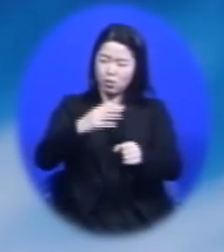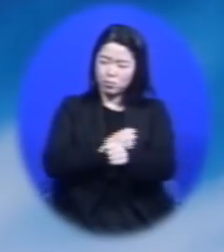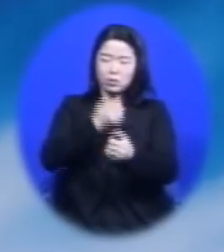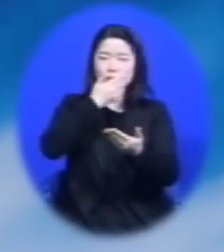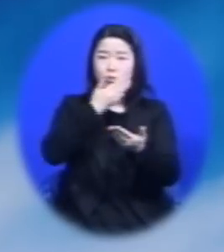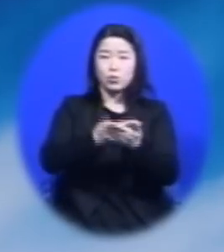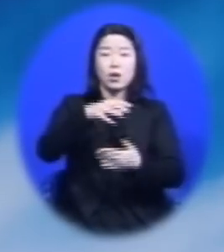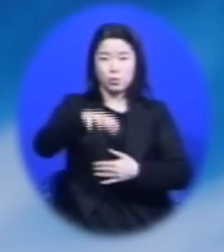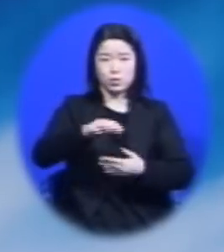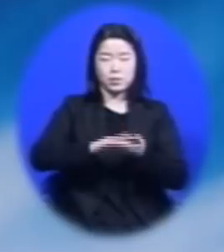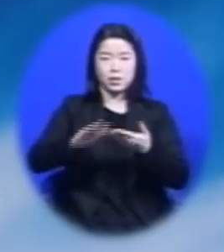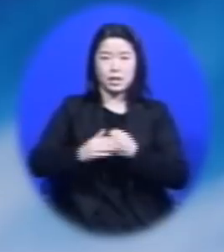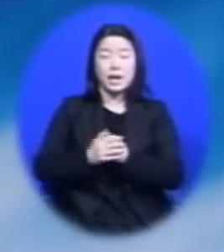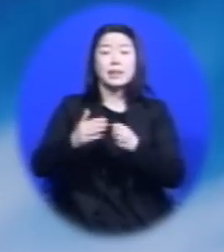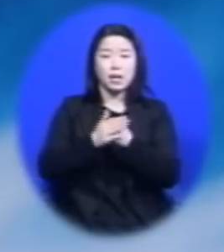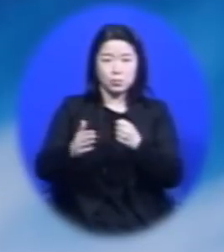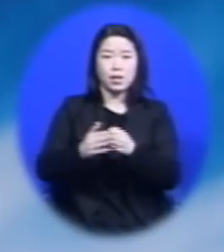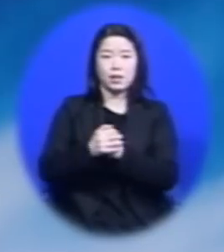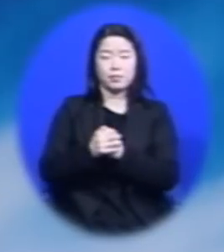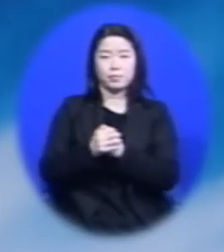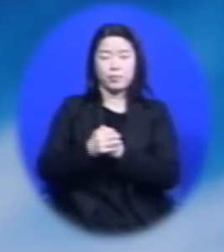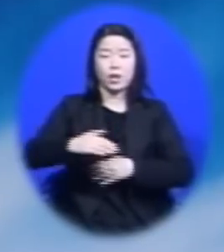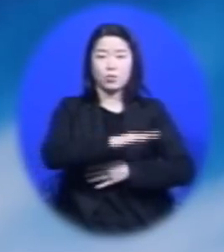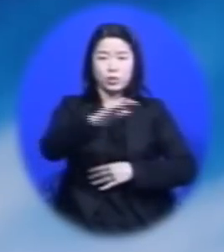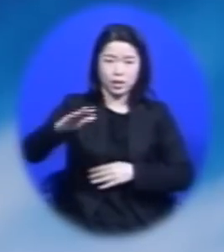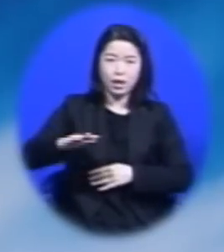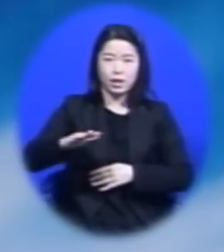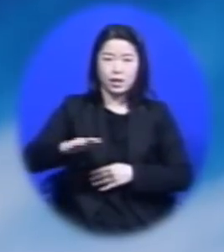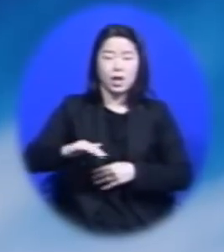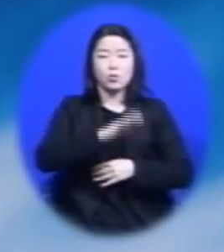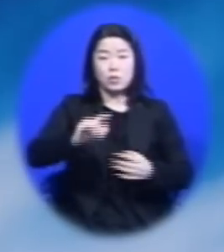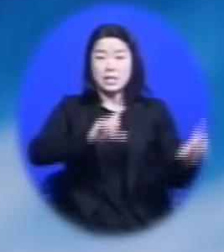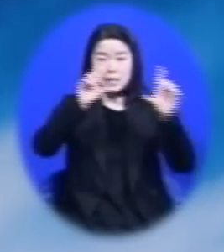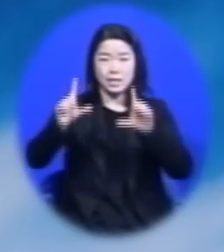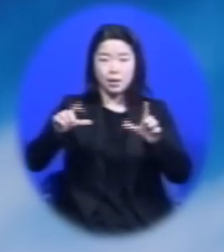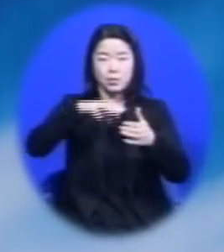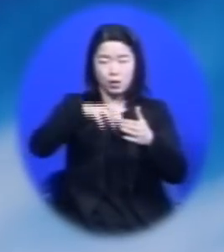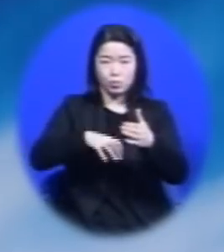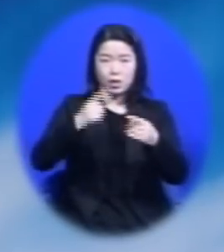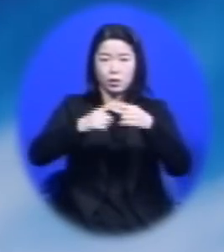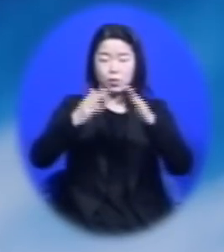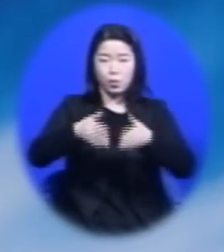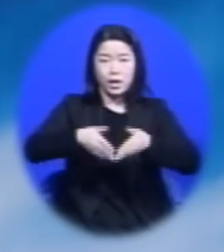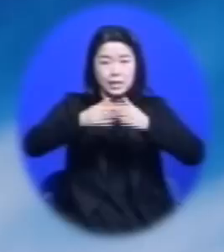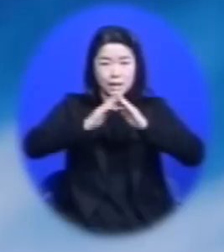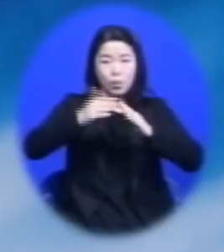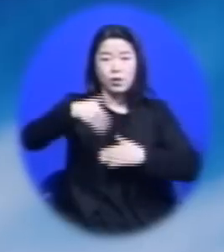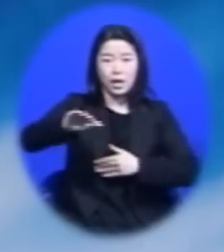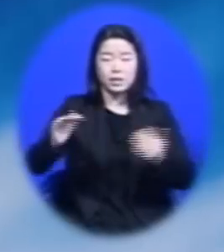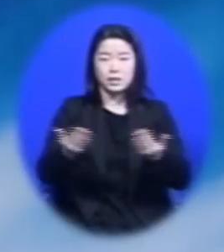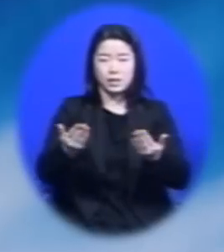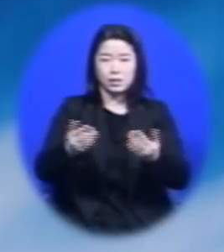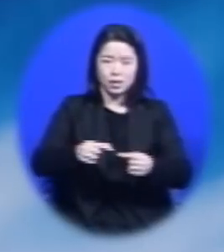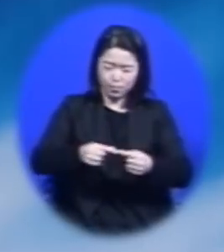중요한 것입니다 그러니까 우리가 우리의 삶에 교회를 세워 가는 일을